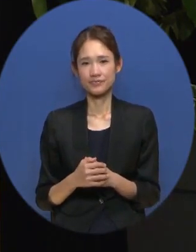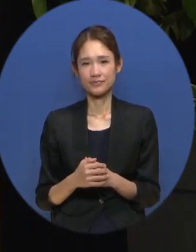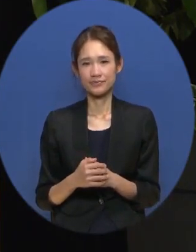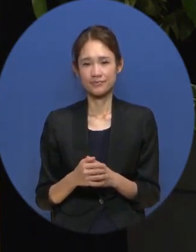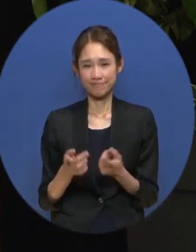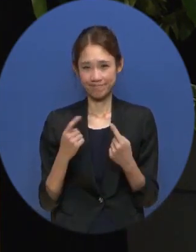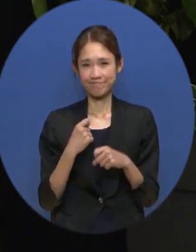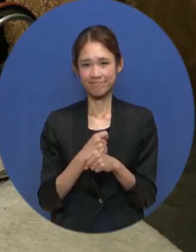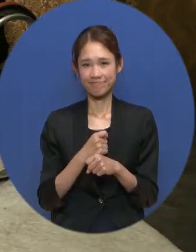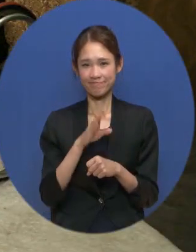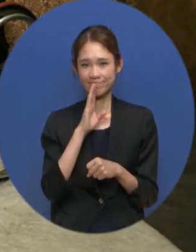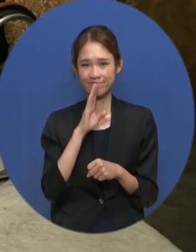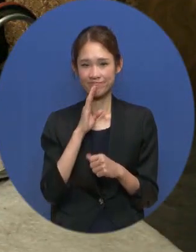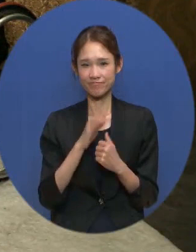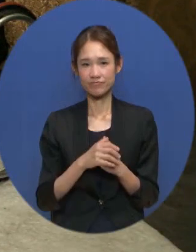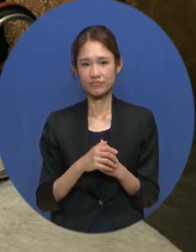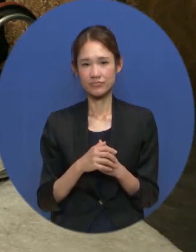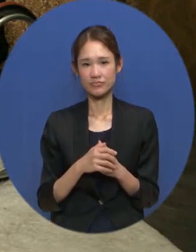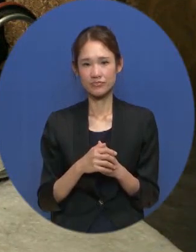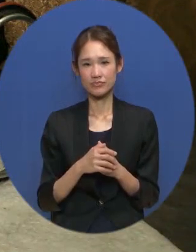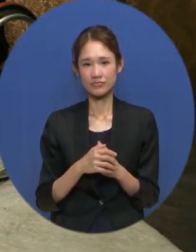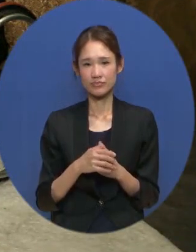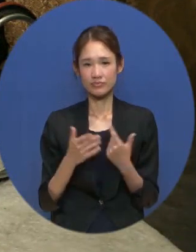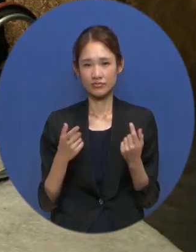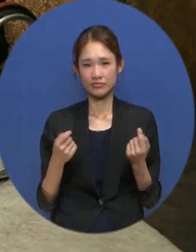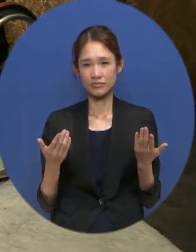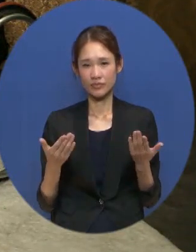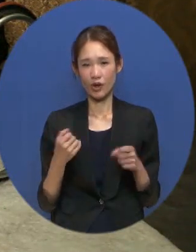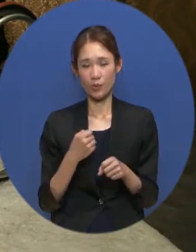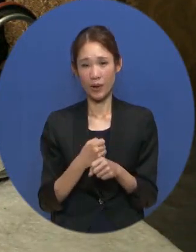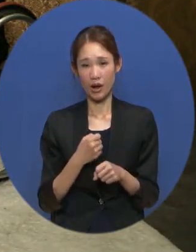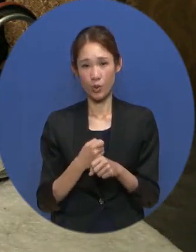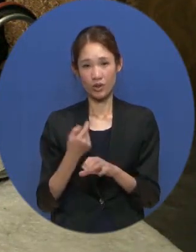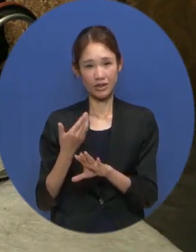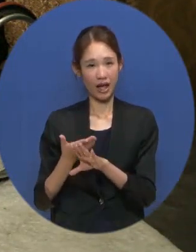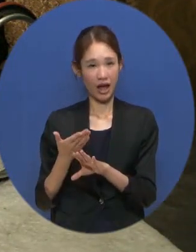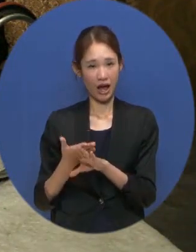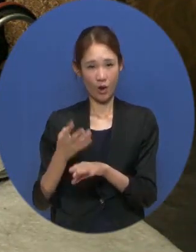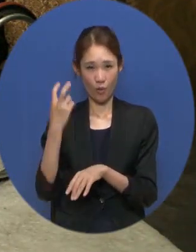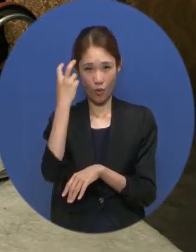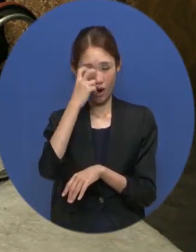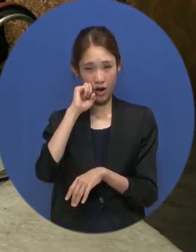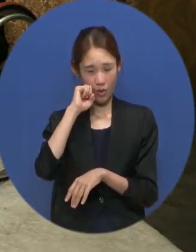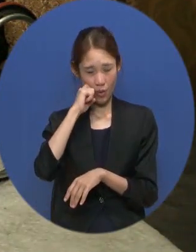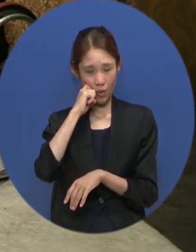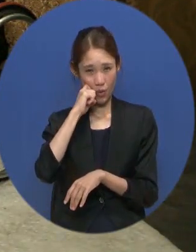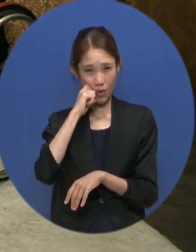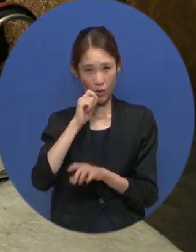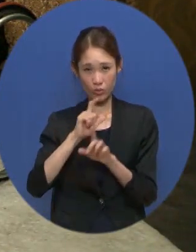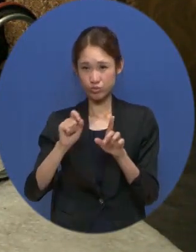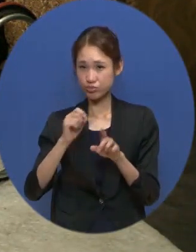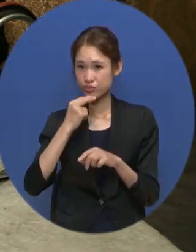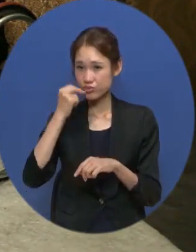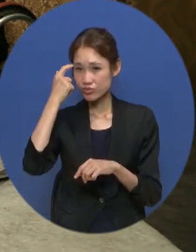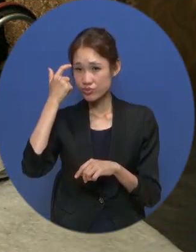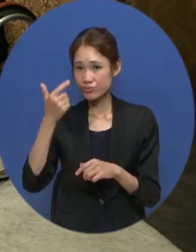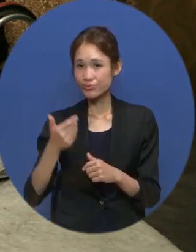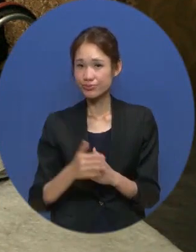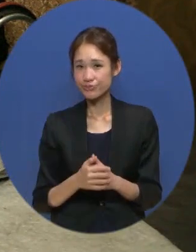임해고 있습니다. 그러면 이제 그런 부분 외에는 다른 이제 관리하는데 어려운 부분은 딱히 없으신가요?